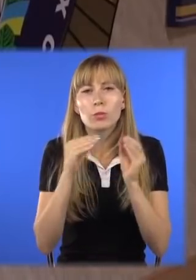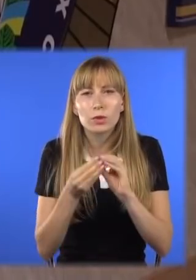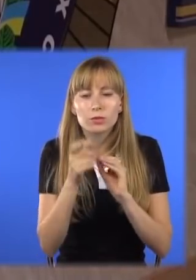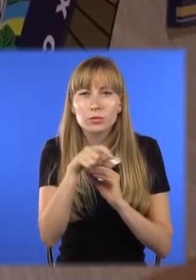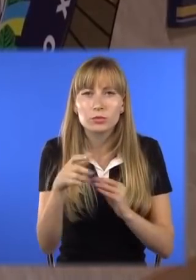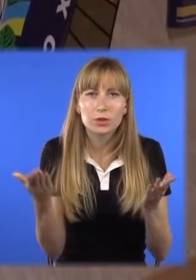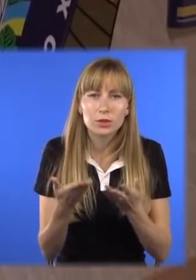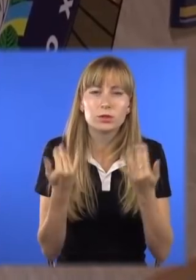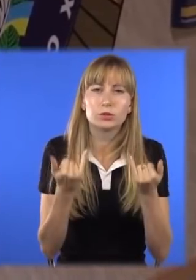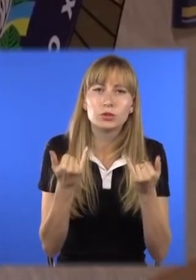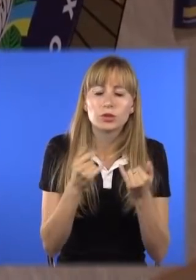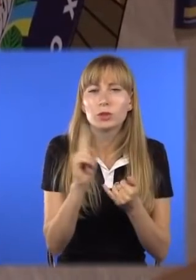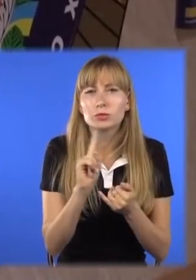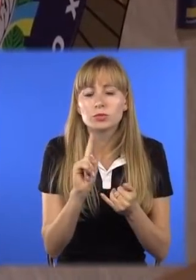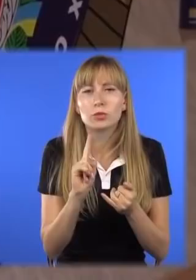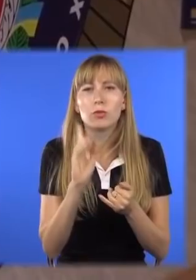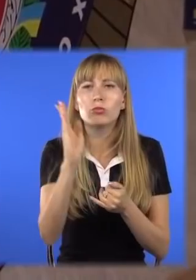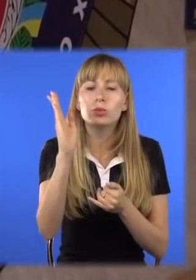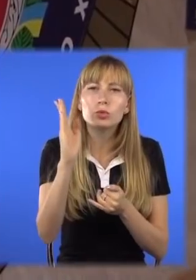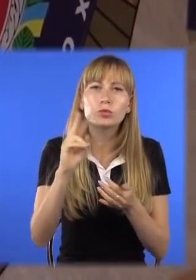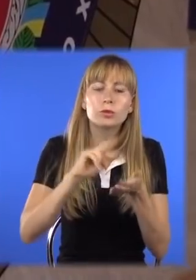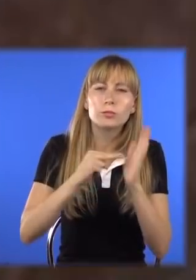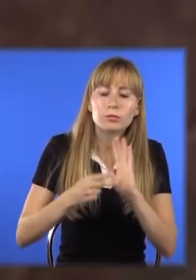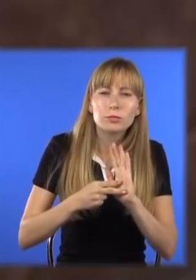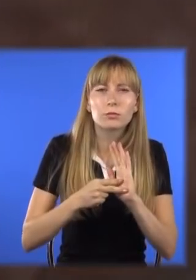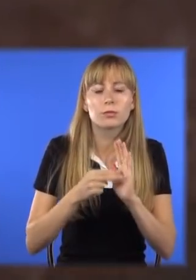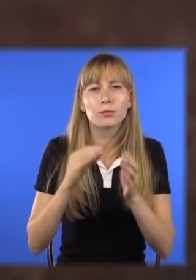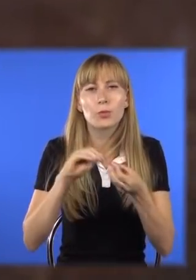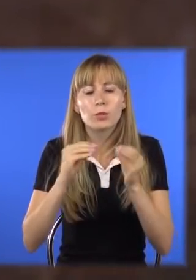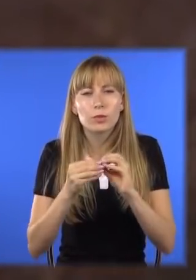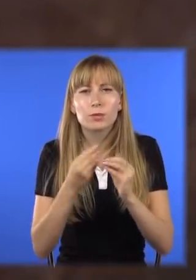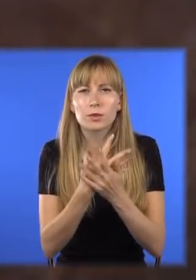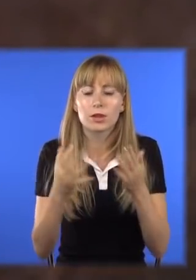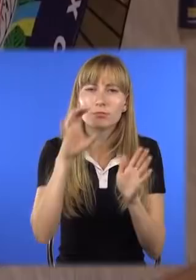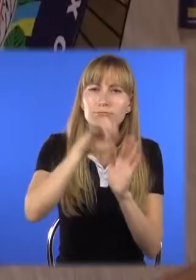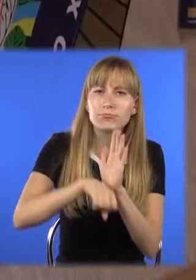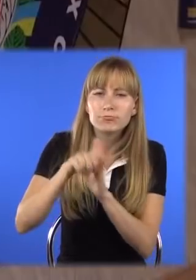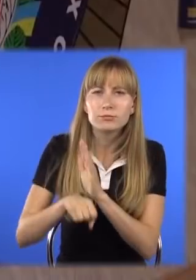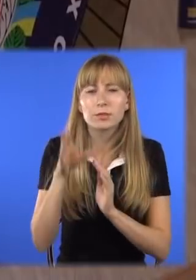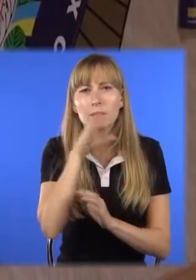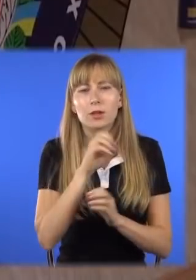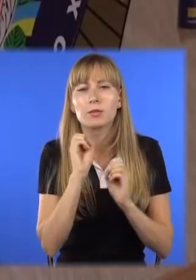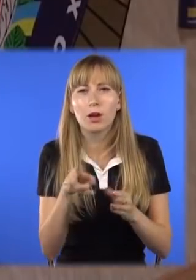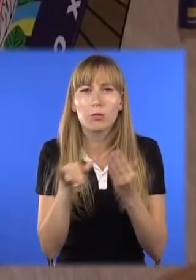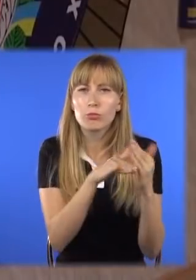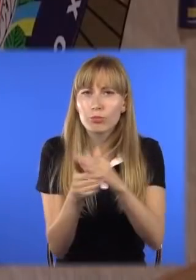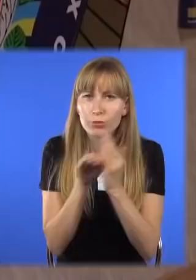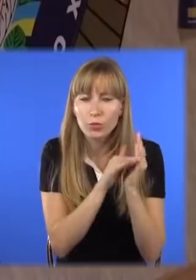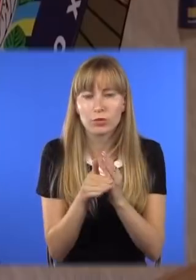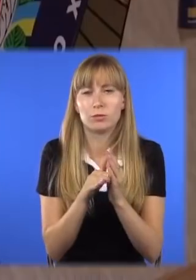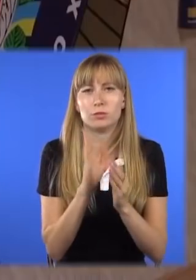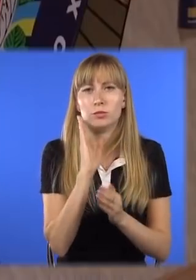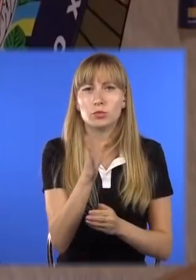цих проблемних питань і напрямів роботи, напрацювання на майбутнє. Ініціювали цю